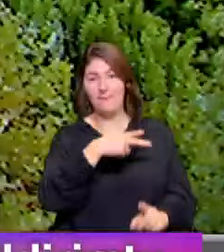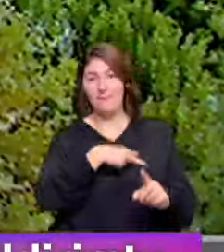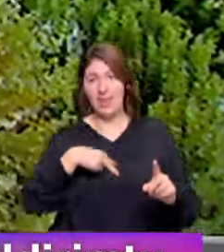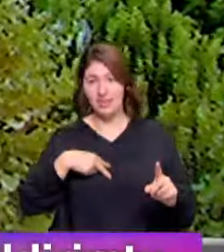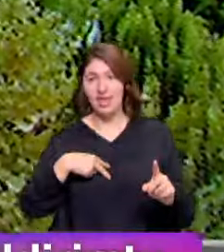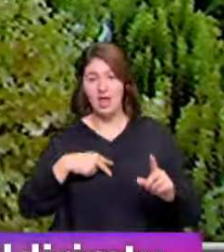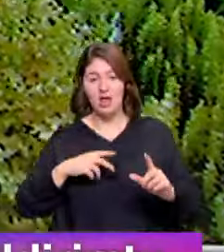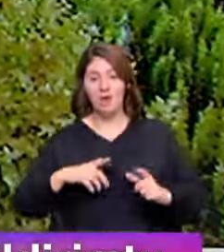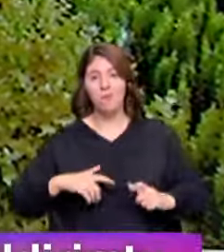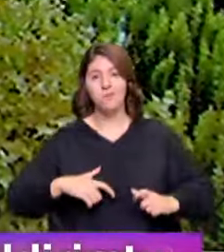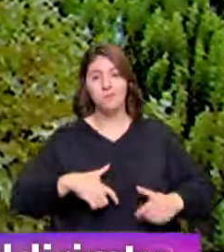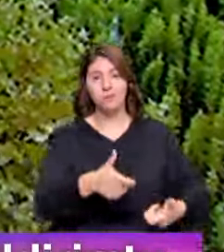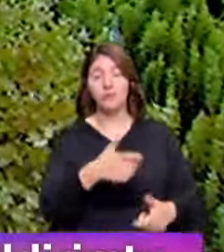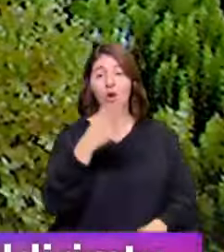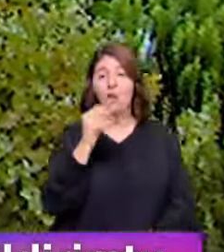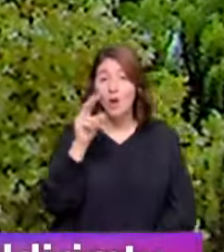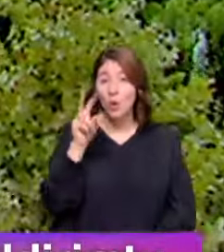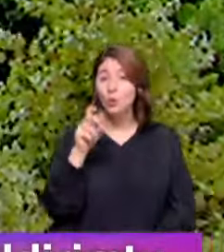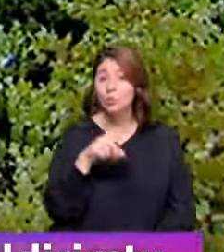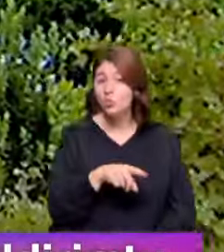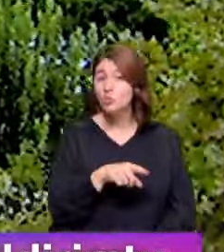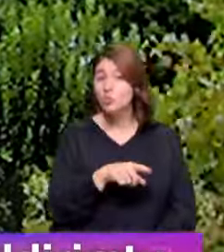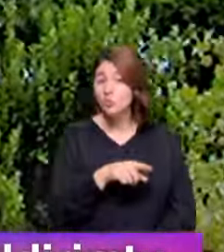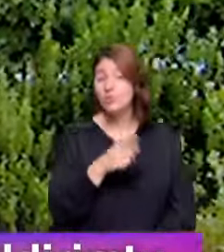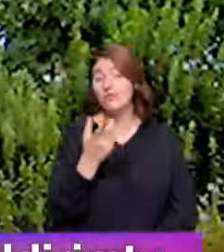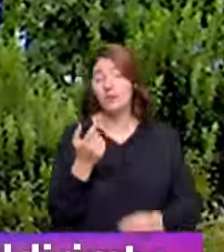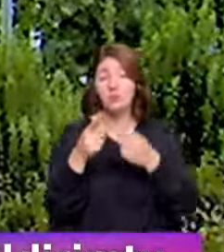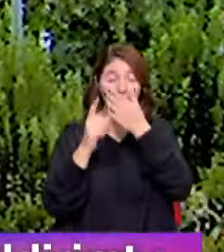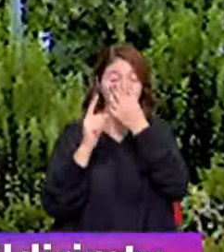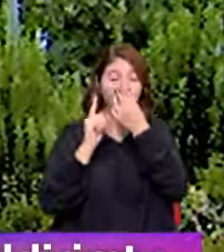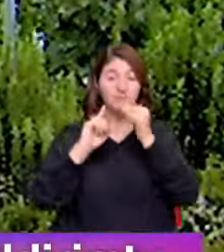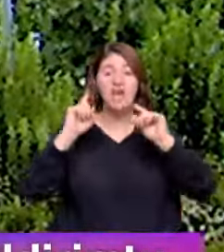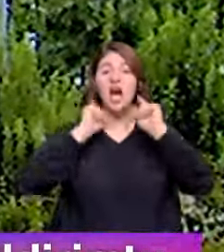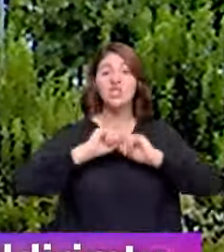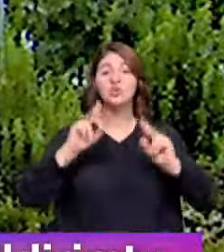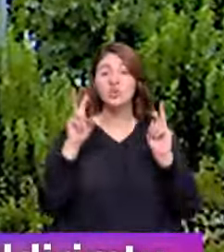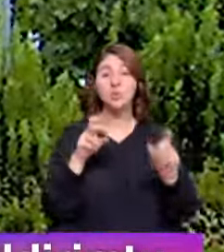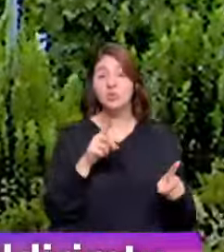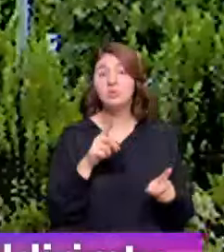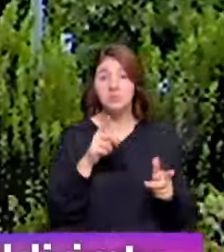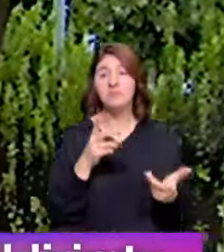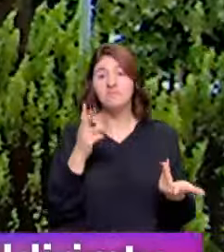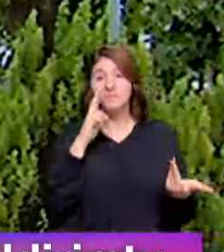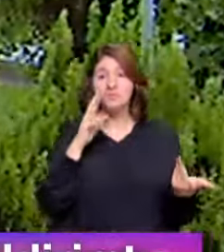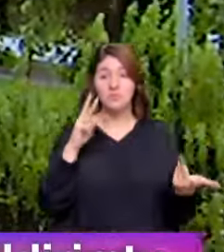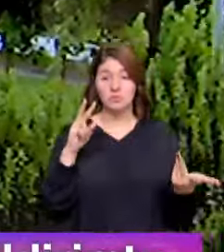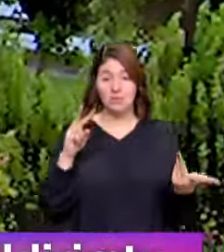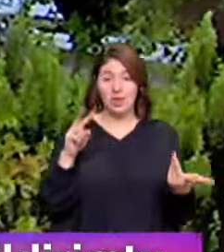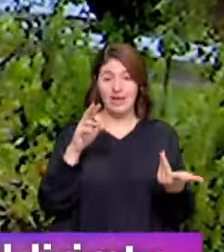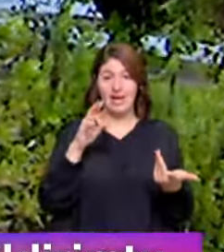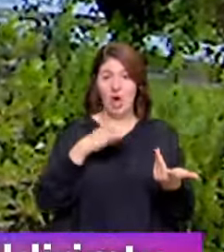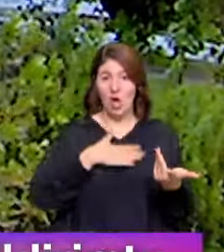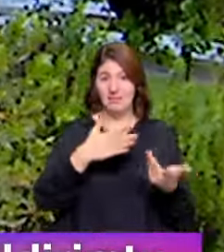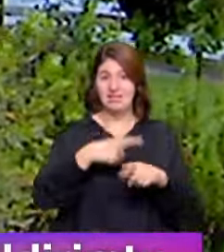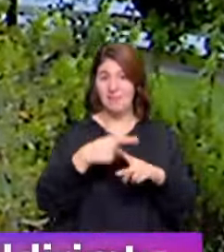belediyelere yıkılması meselesi gündemimizde ve bu haczedilme meselesinin de manzaralarını önümüzdeki